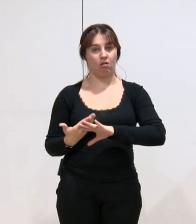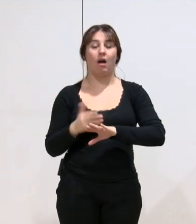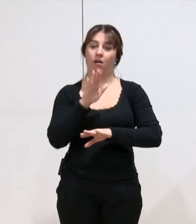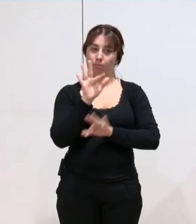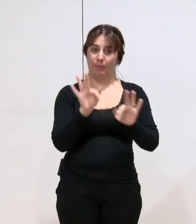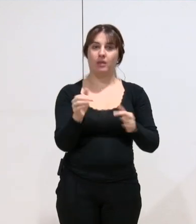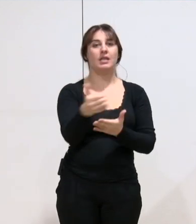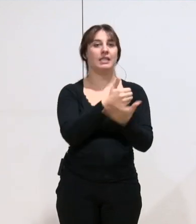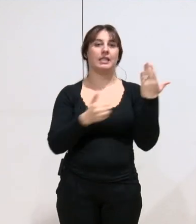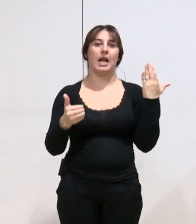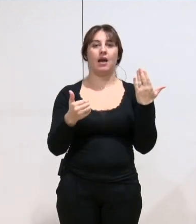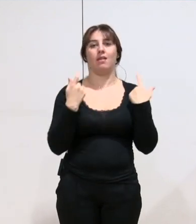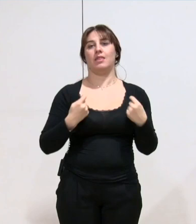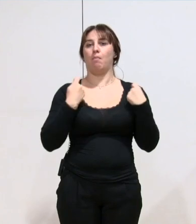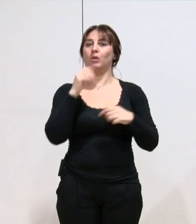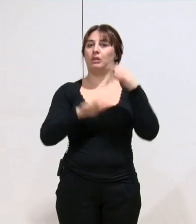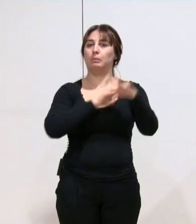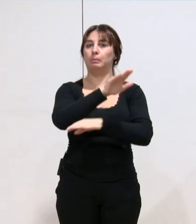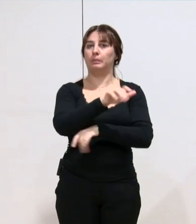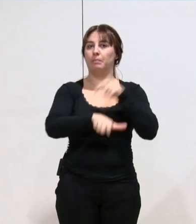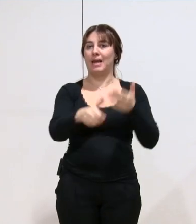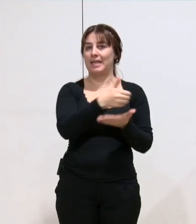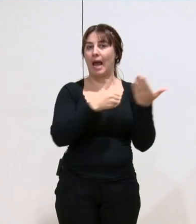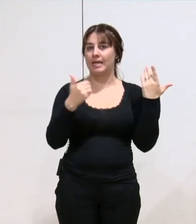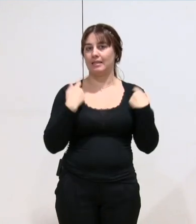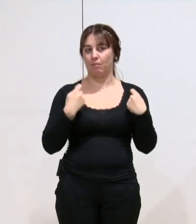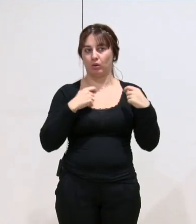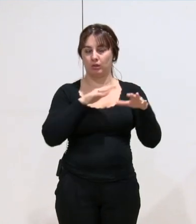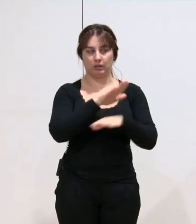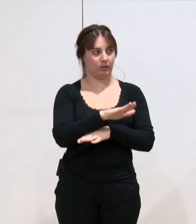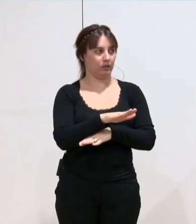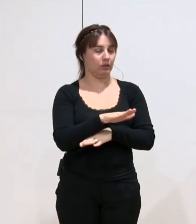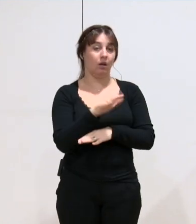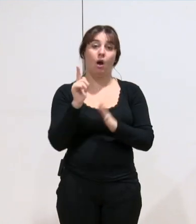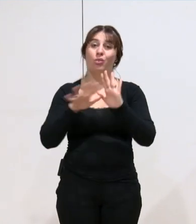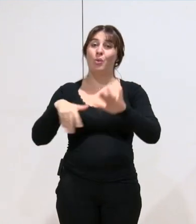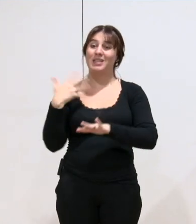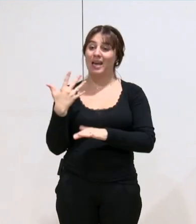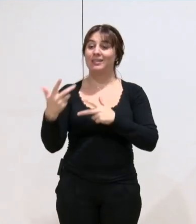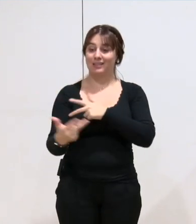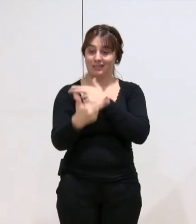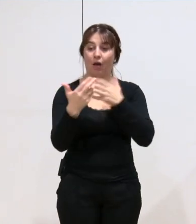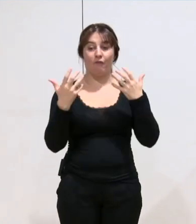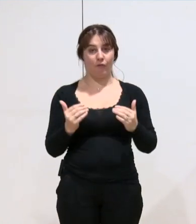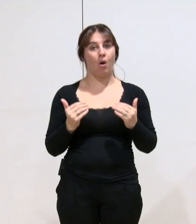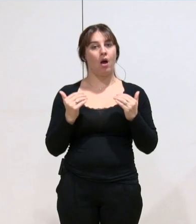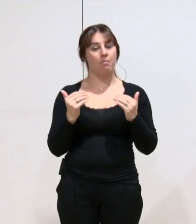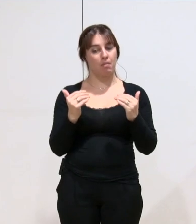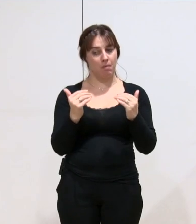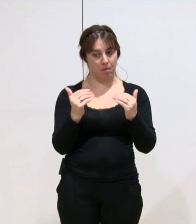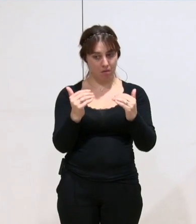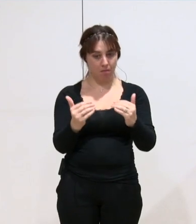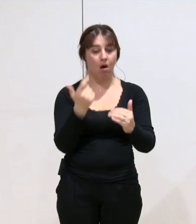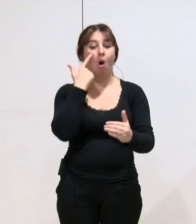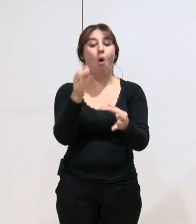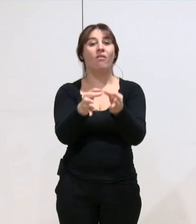été de maintenir cette masse salariale pour l'année 2015. Et donc, nous verrons effectivement au moment du compte